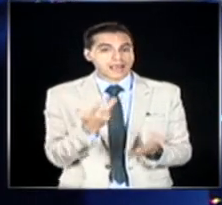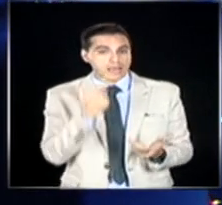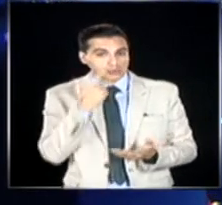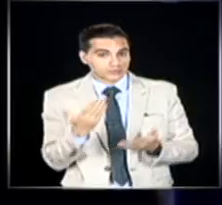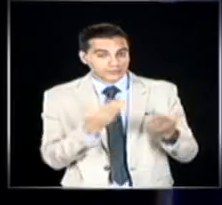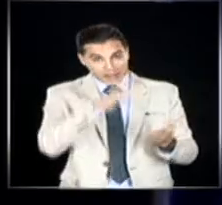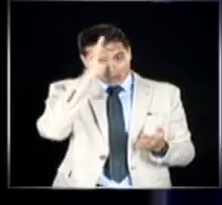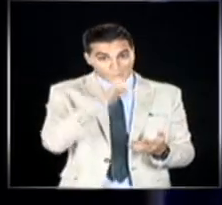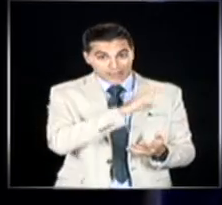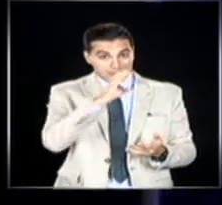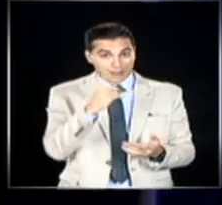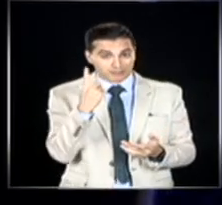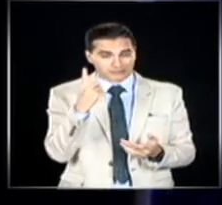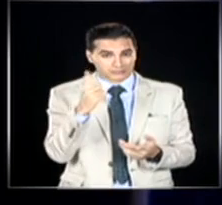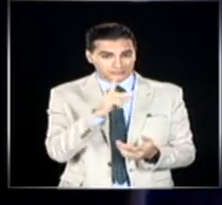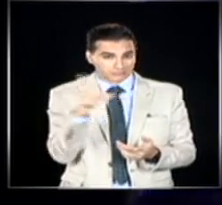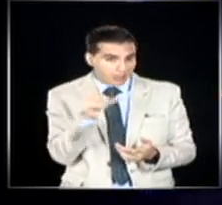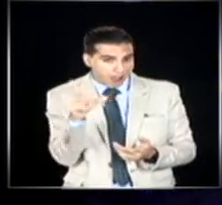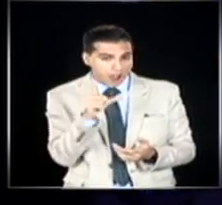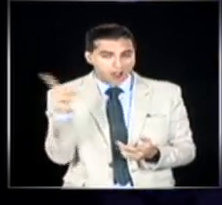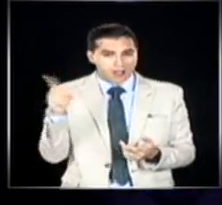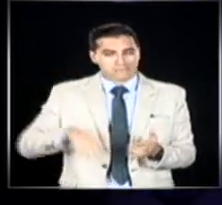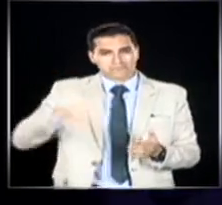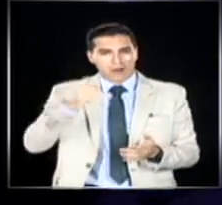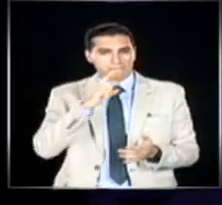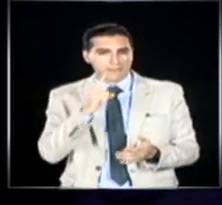المباراة اتحسمت.